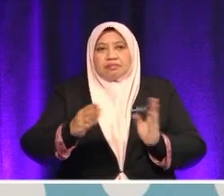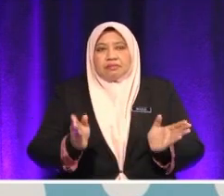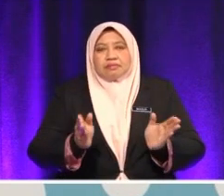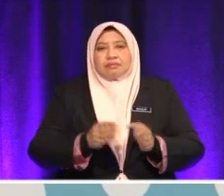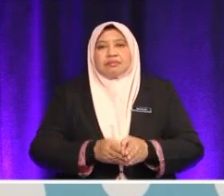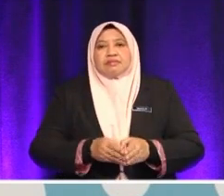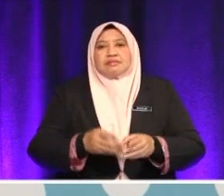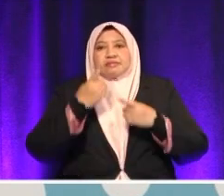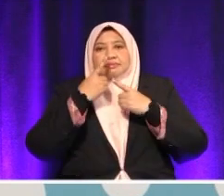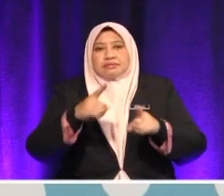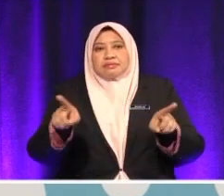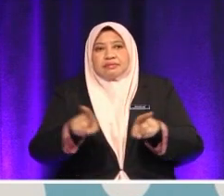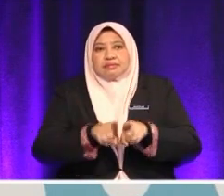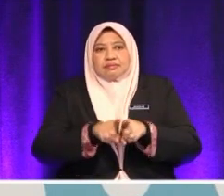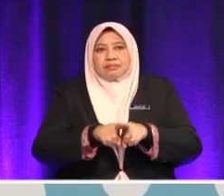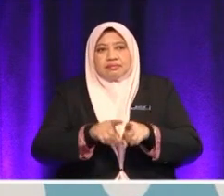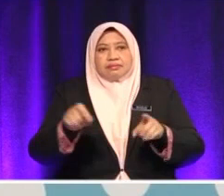seperti ini